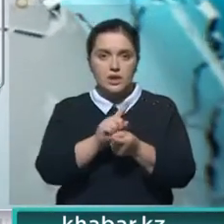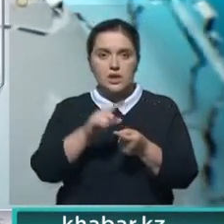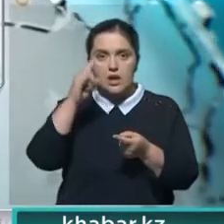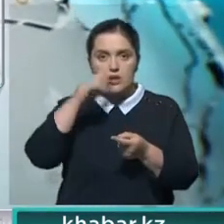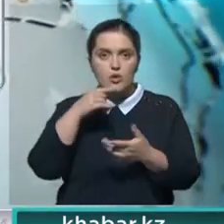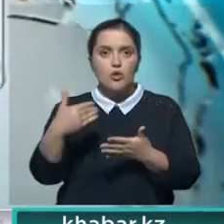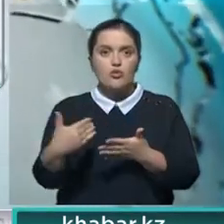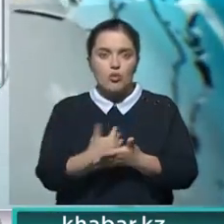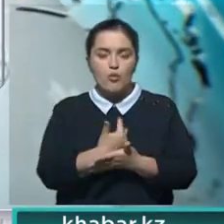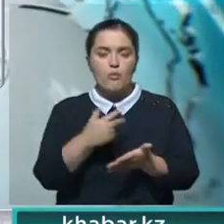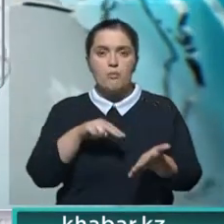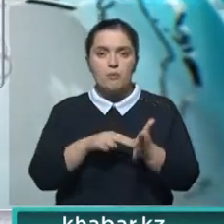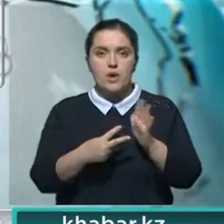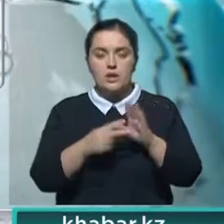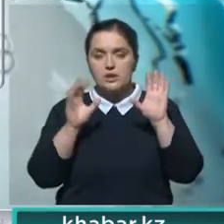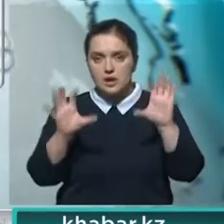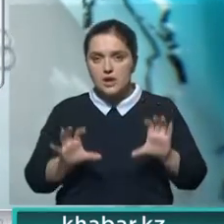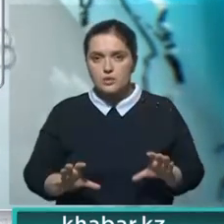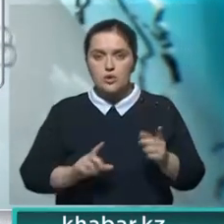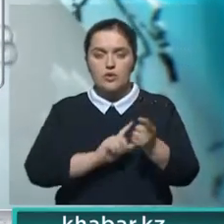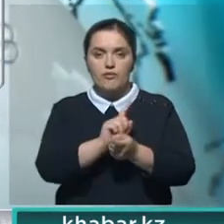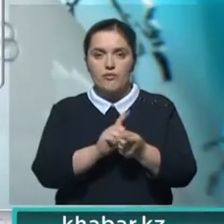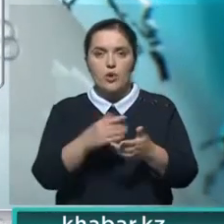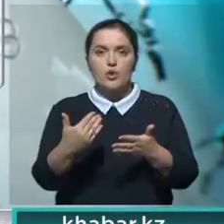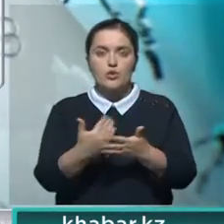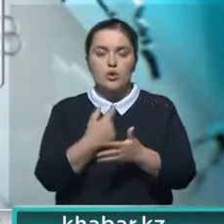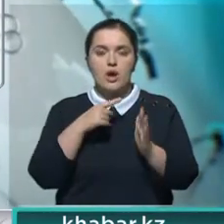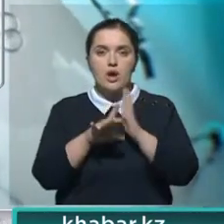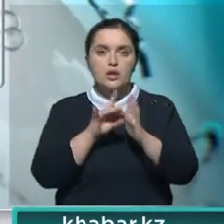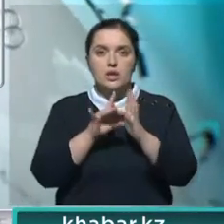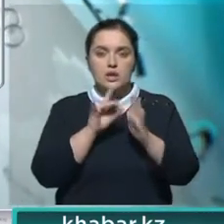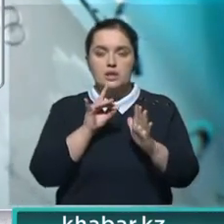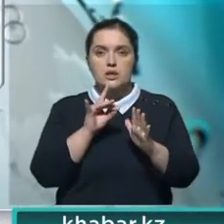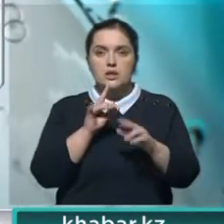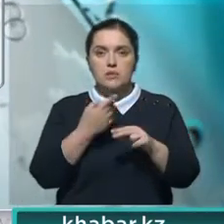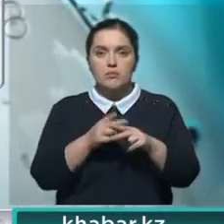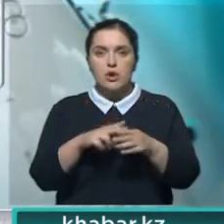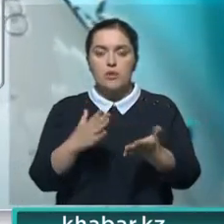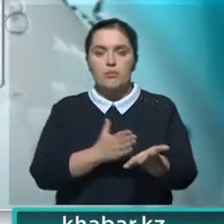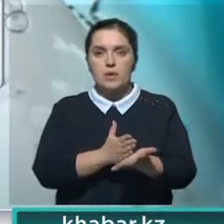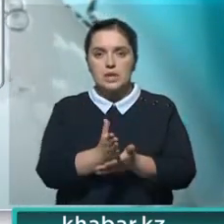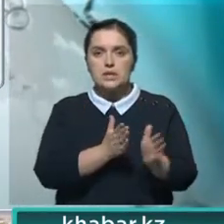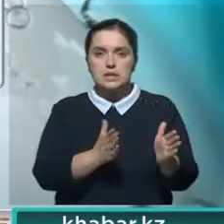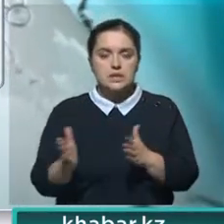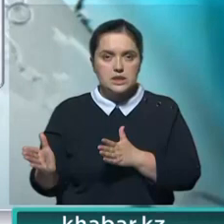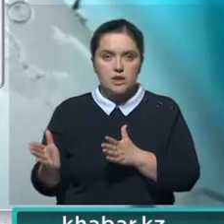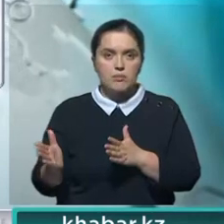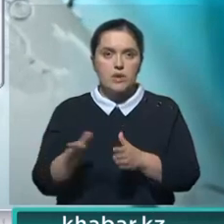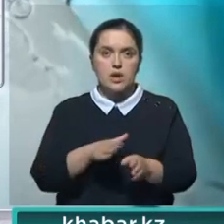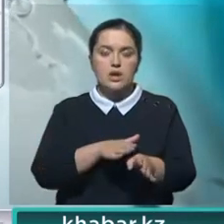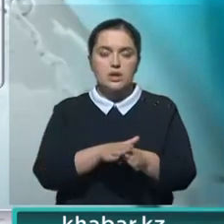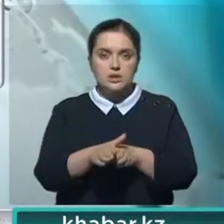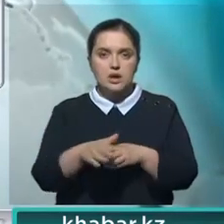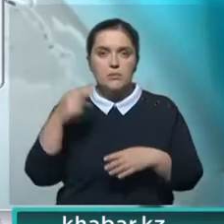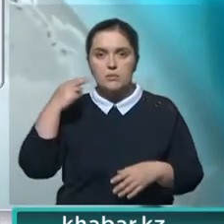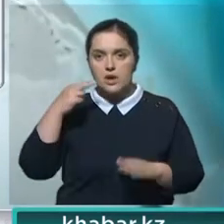задал новую повестку. Конституционная реформа и новый электоральный цикл сформировали конфигурацию новой политической системы. Реализация